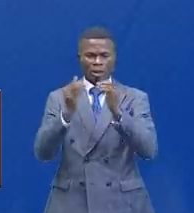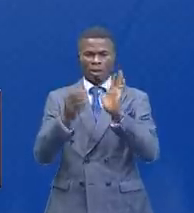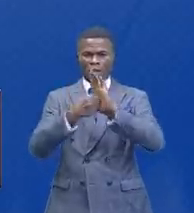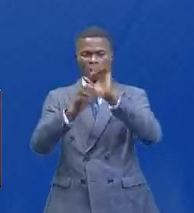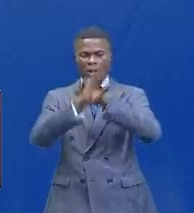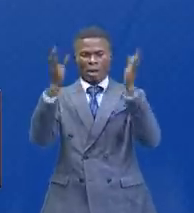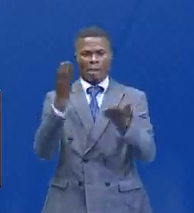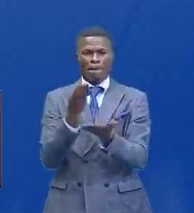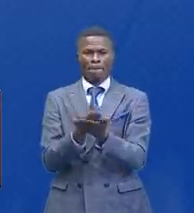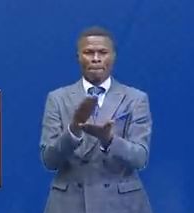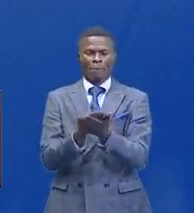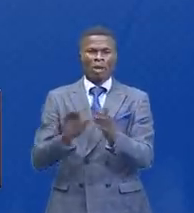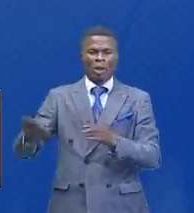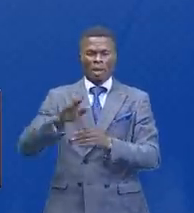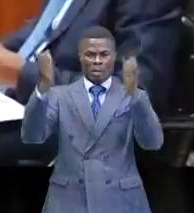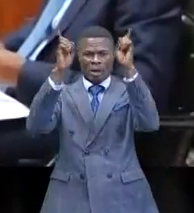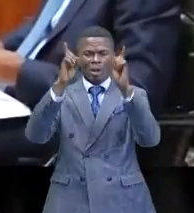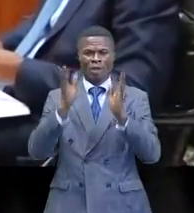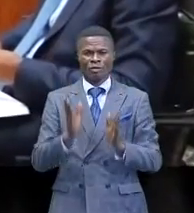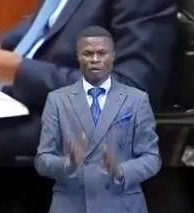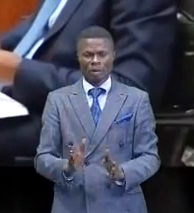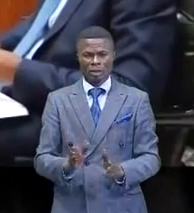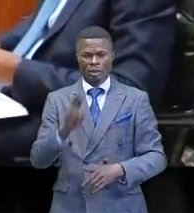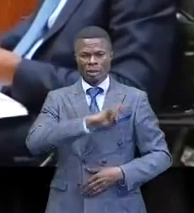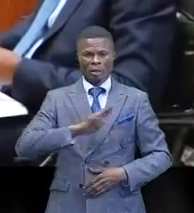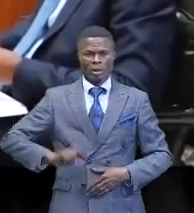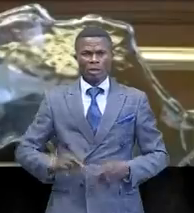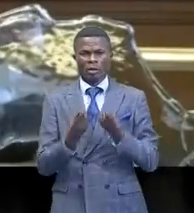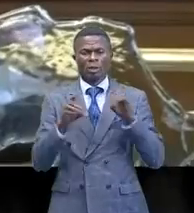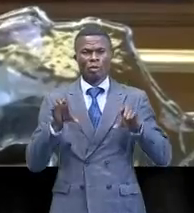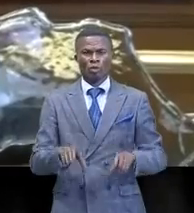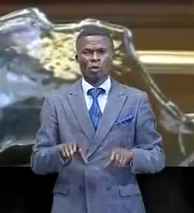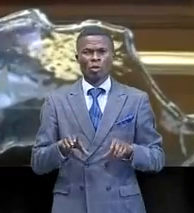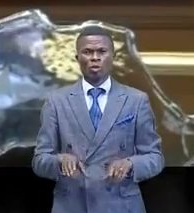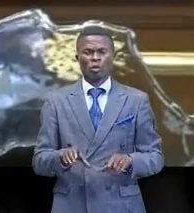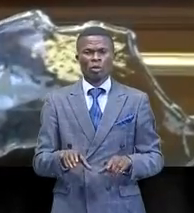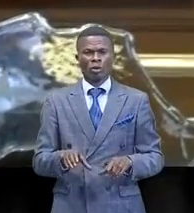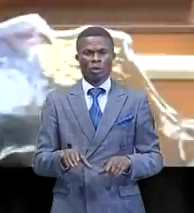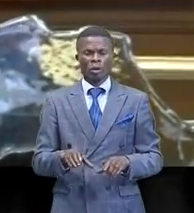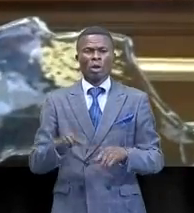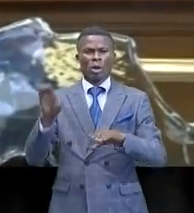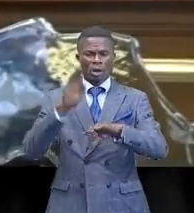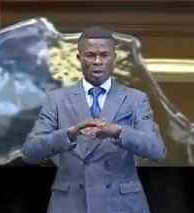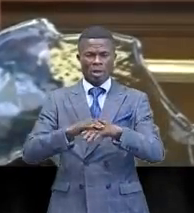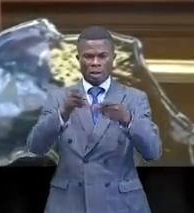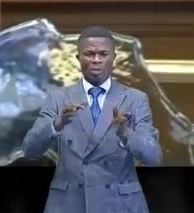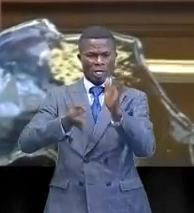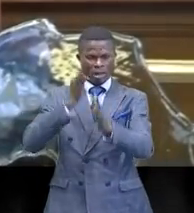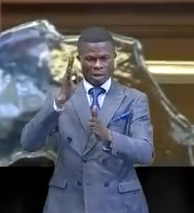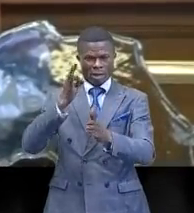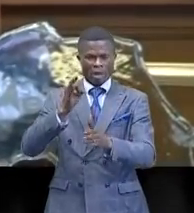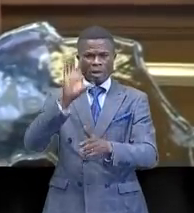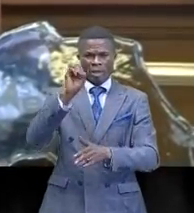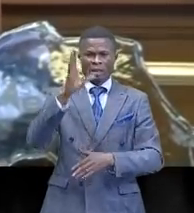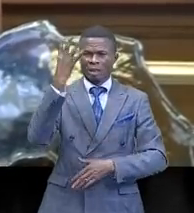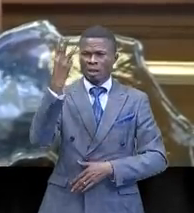transparence budgétaire des pays africains. La République démocratique du Congo occupe la 13e place sur les